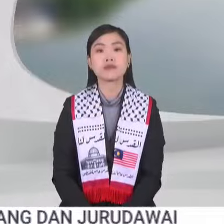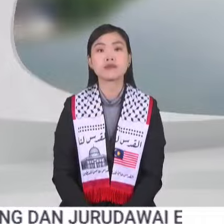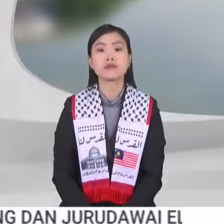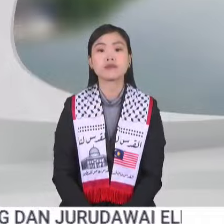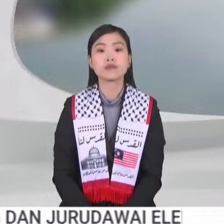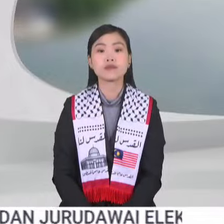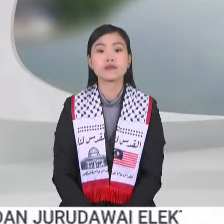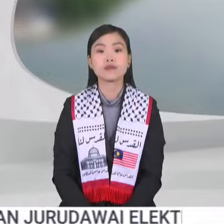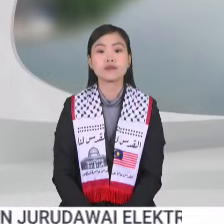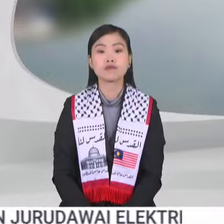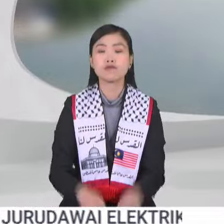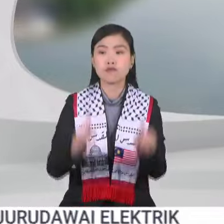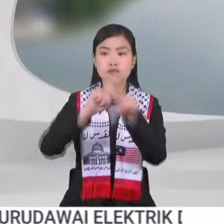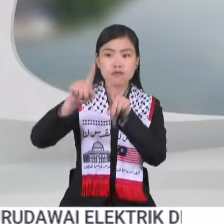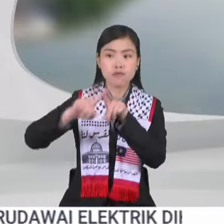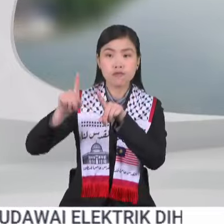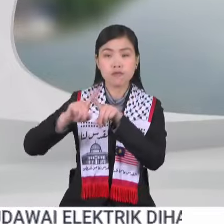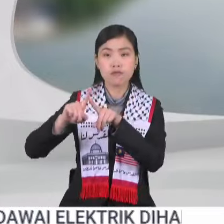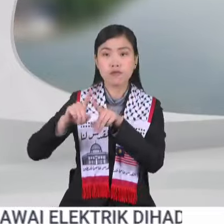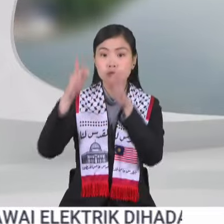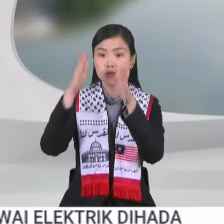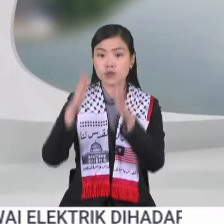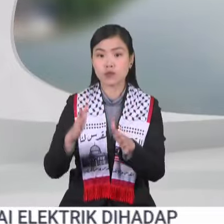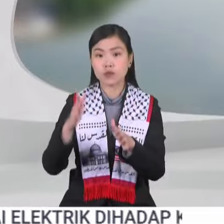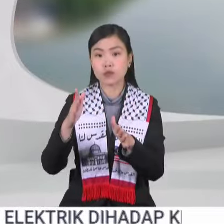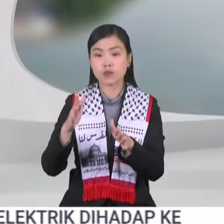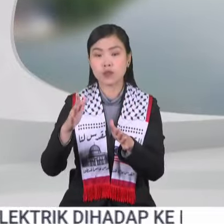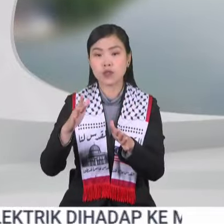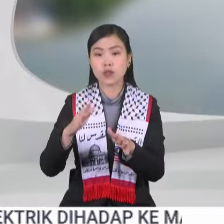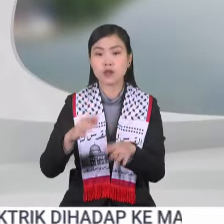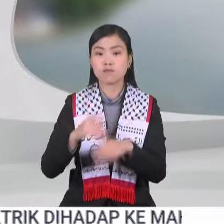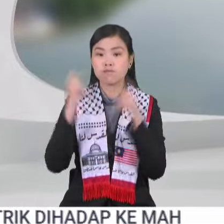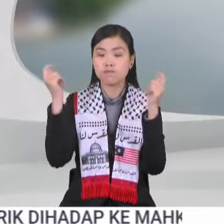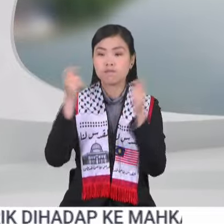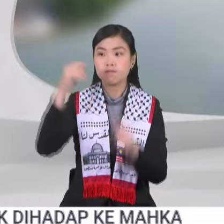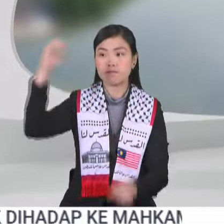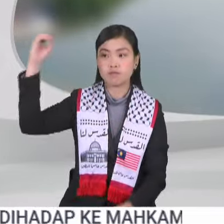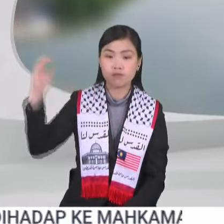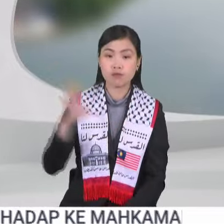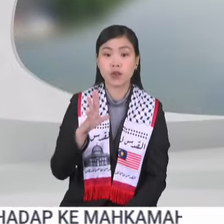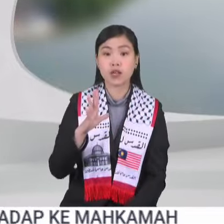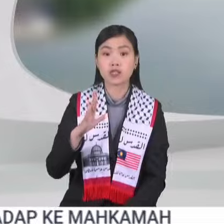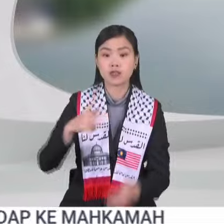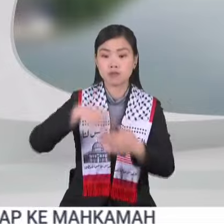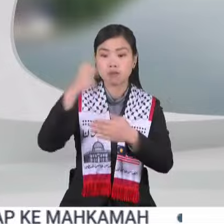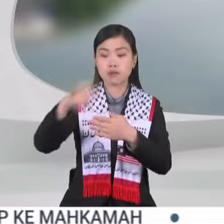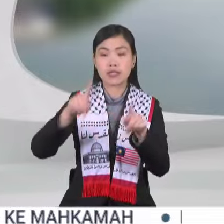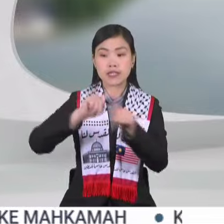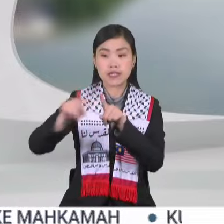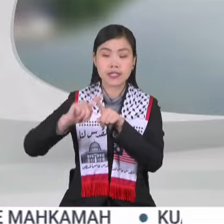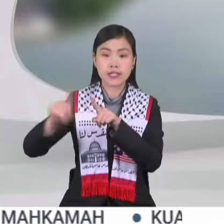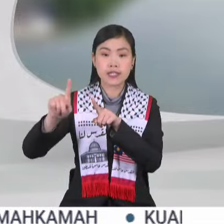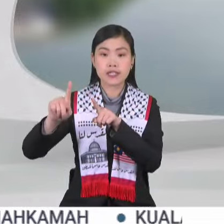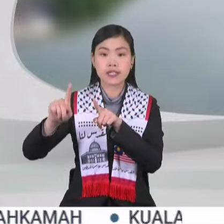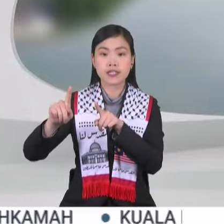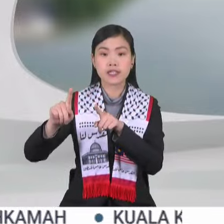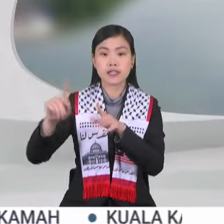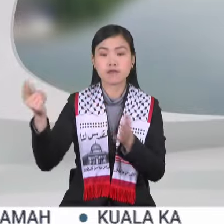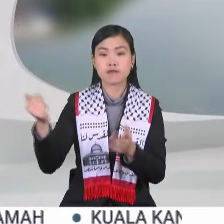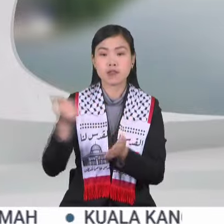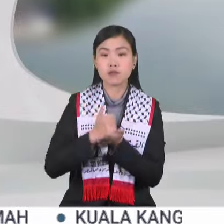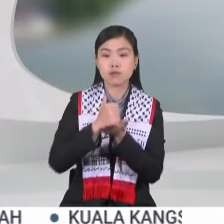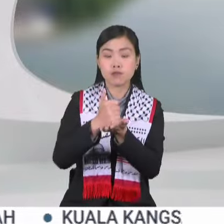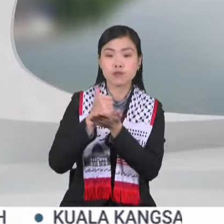r84,807 pelbagai pihak terus mengimarahkan bulan Ramadan dengan melaksanakan aktiviti kebajikan menyantuni golongan